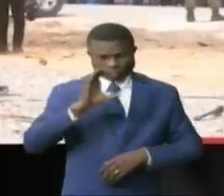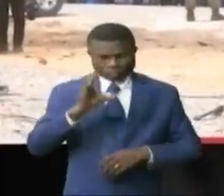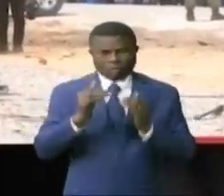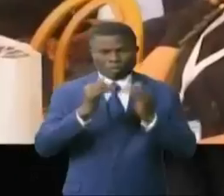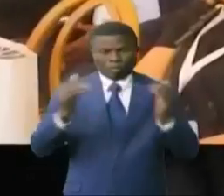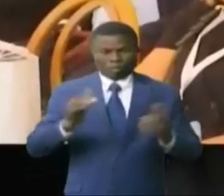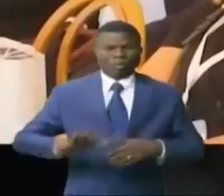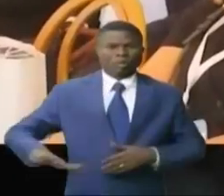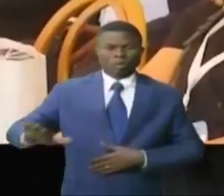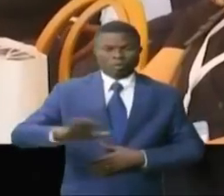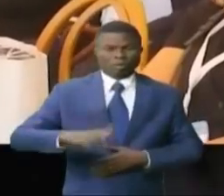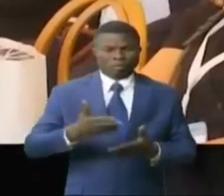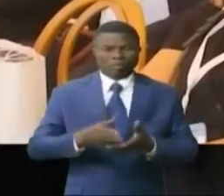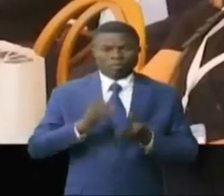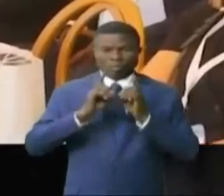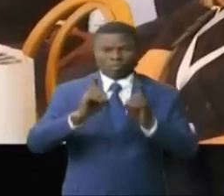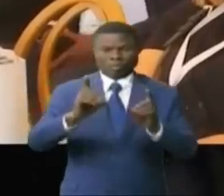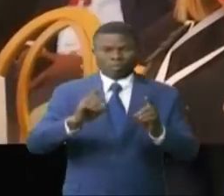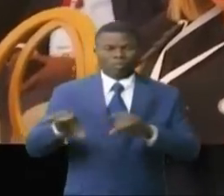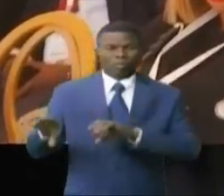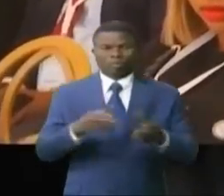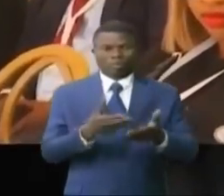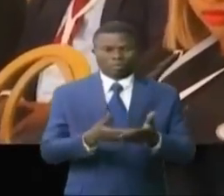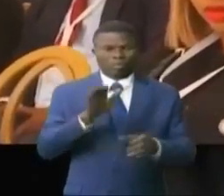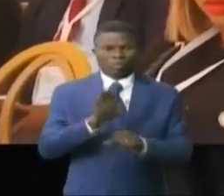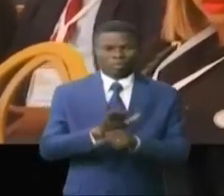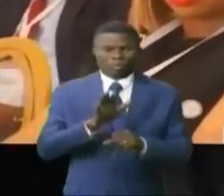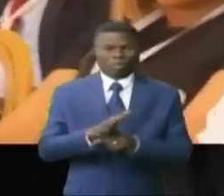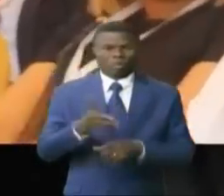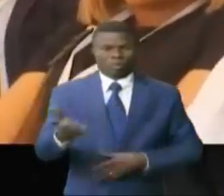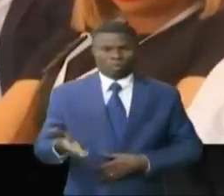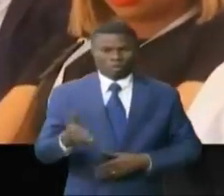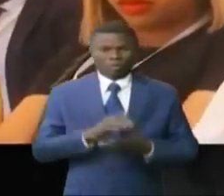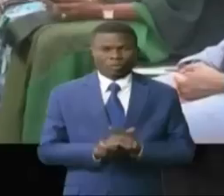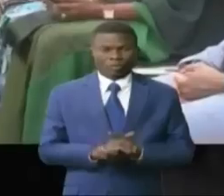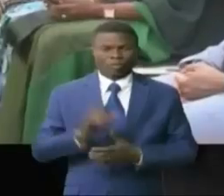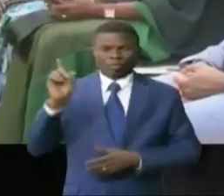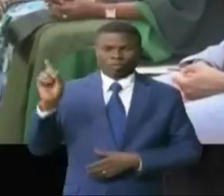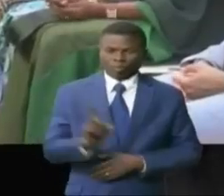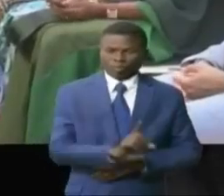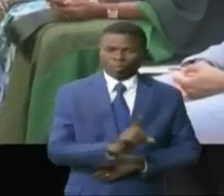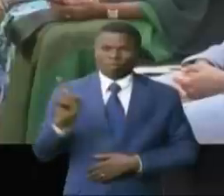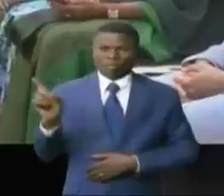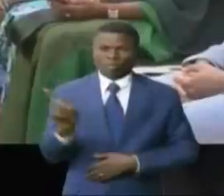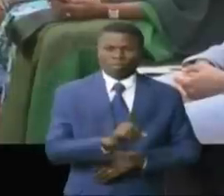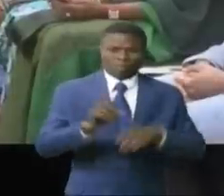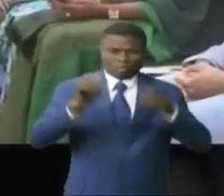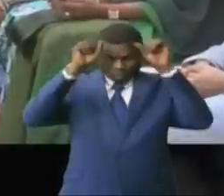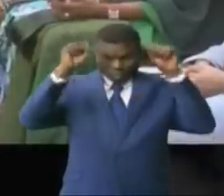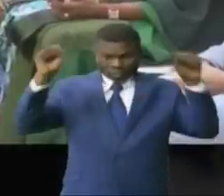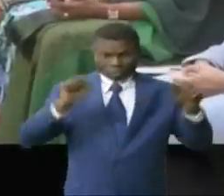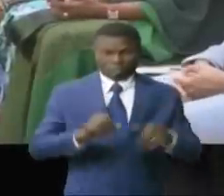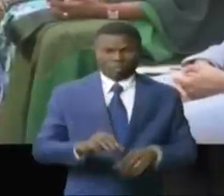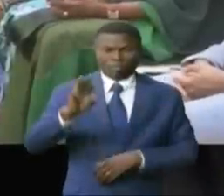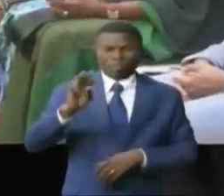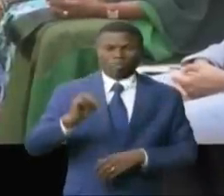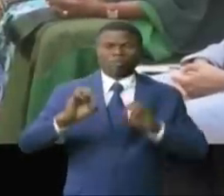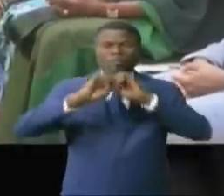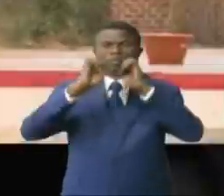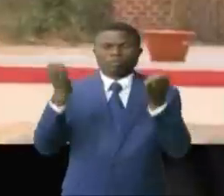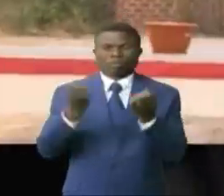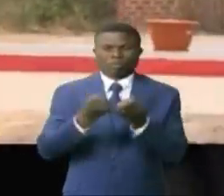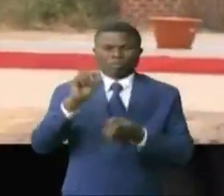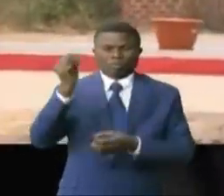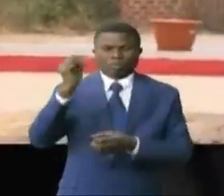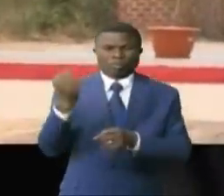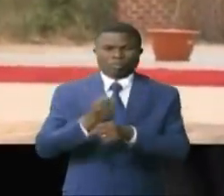du pays. Des allocutions de circonstances, il y en a eu plusieurs. Tour à tour, le président de Mining Engineering